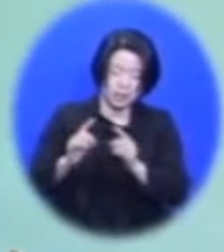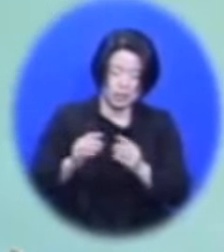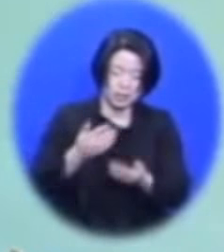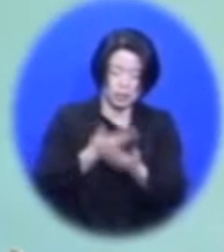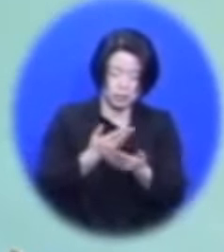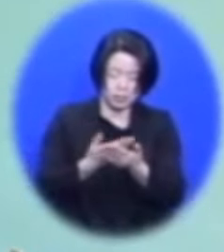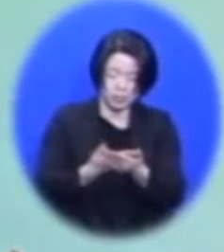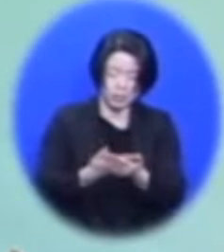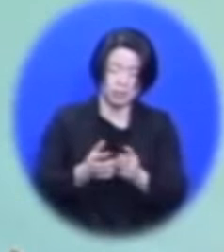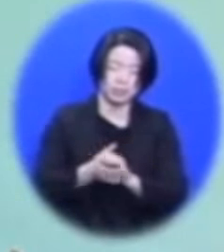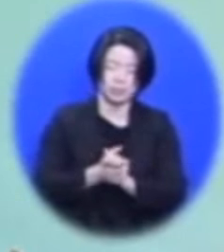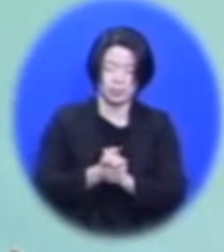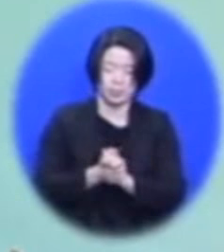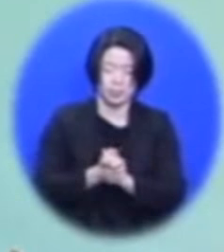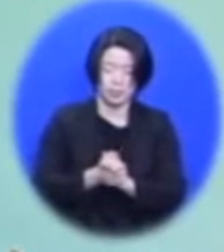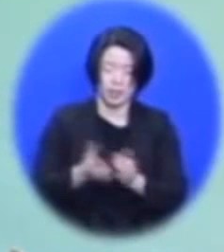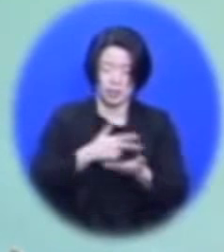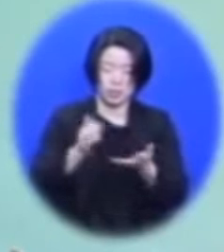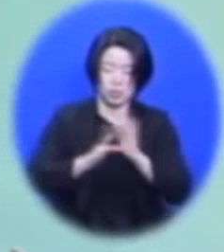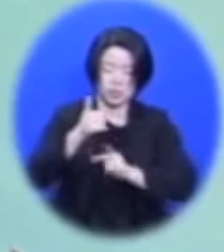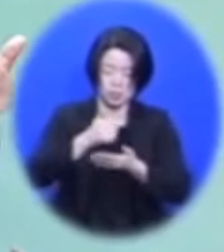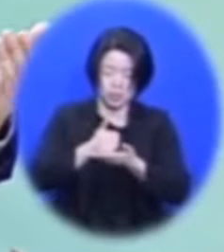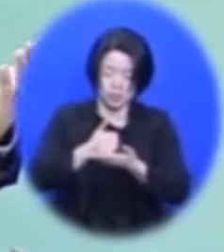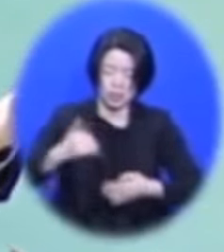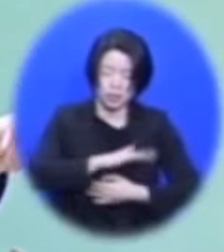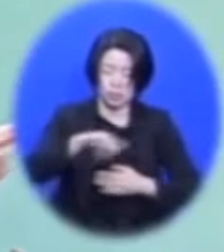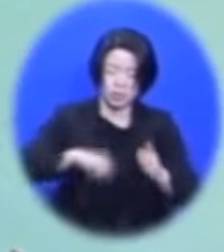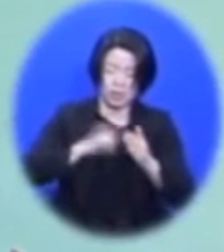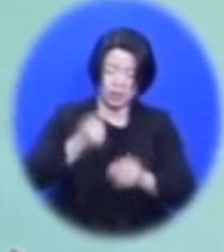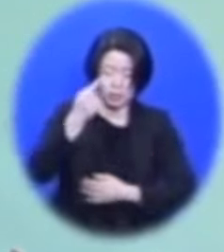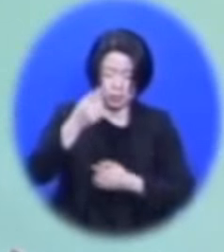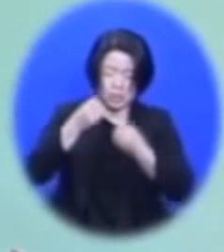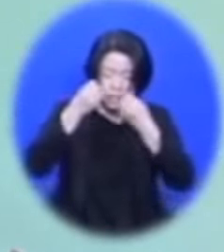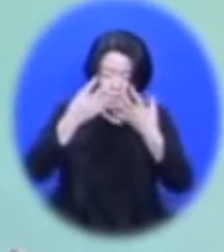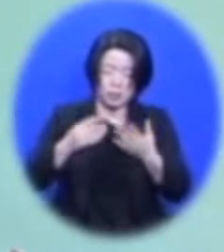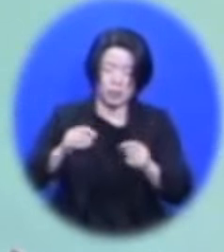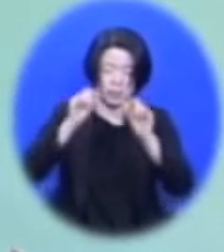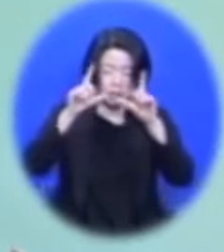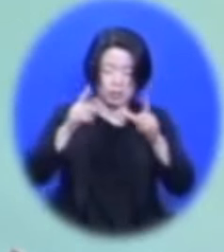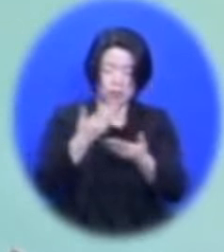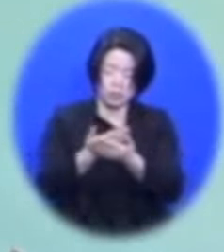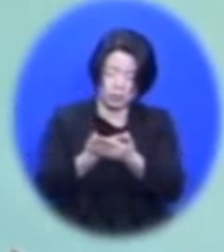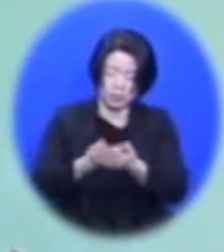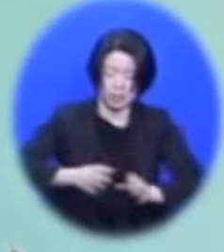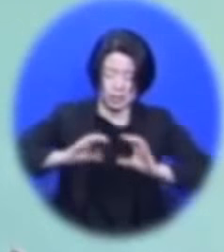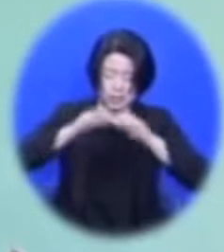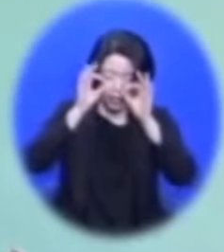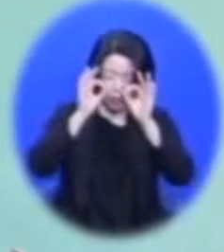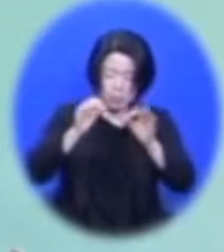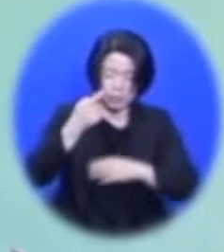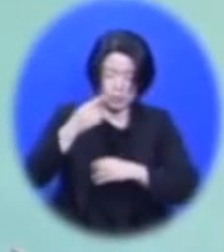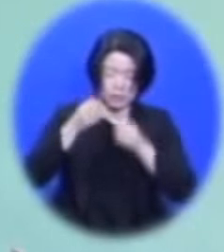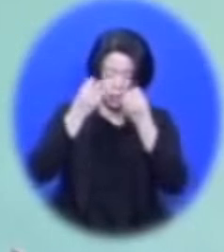일으켜내시옵소서. 주 예수님, 우리 안에 눈을 새롭게 열어주소서. 세상을 보는 눈도